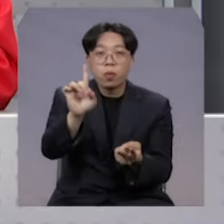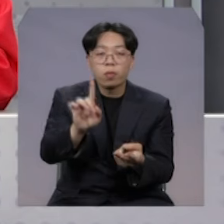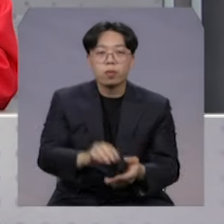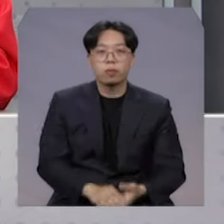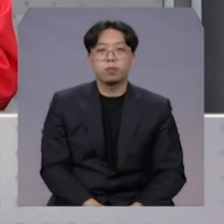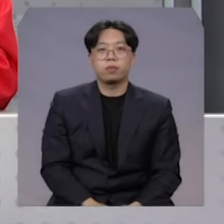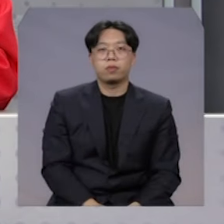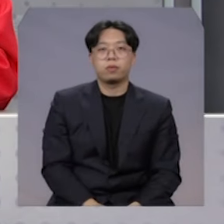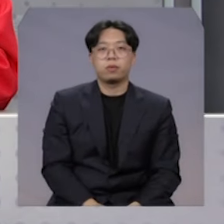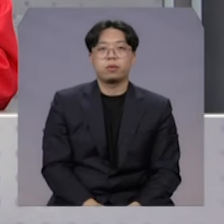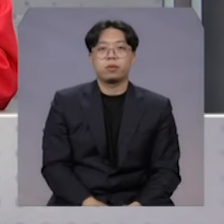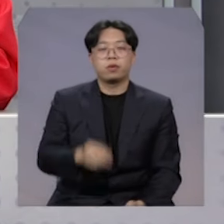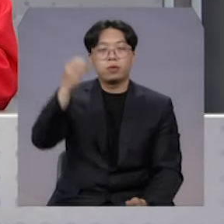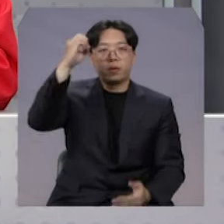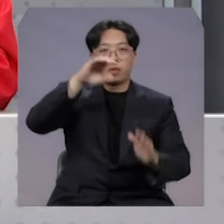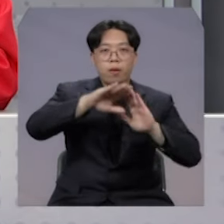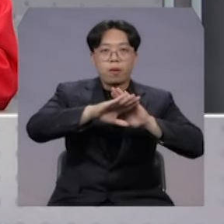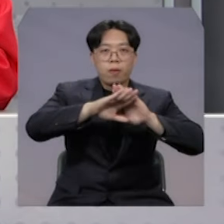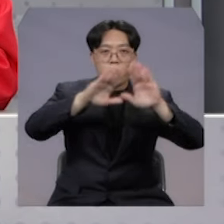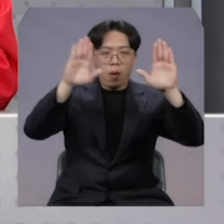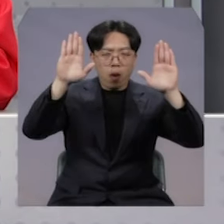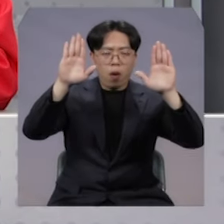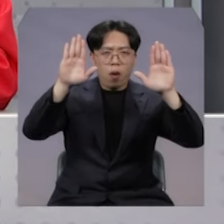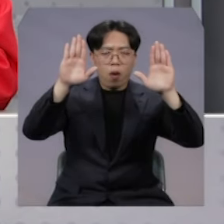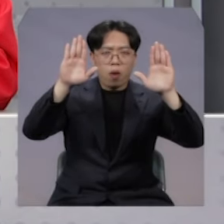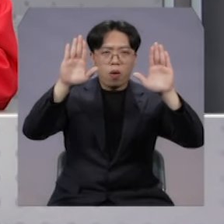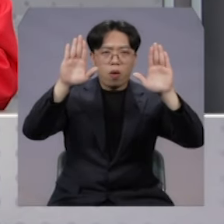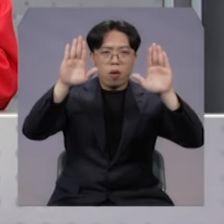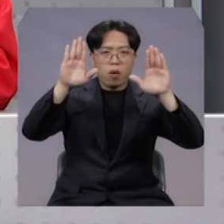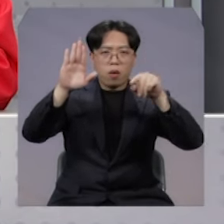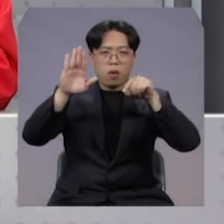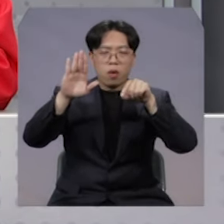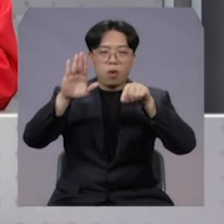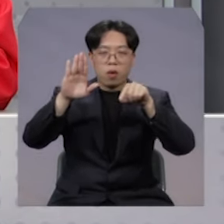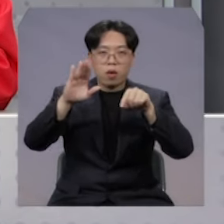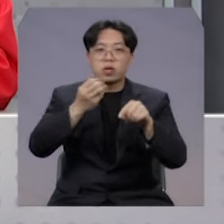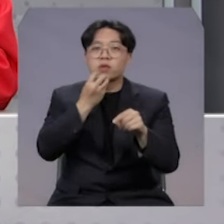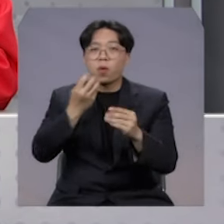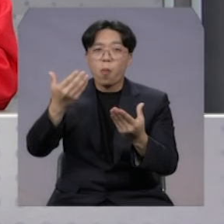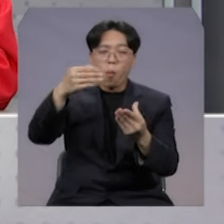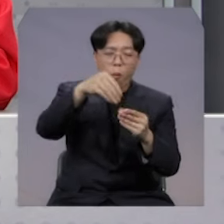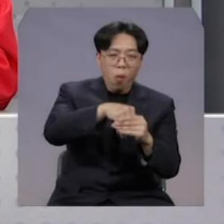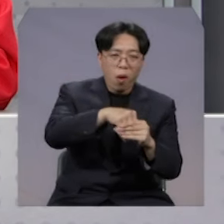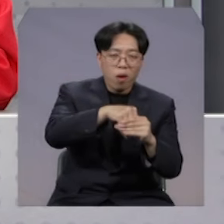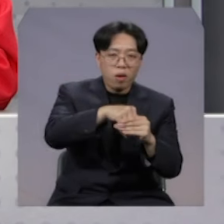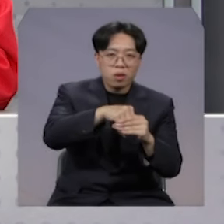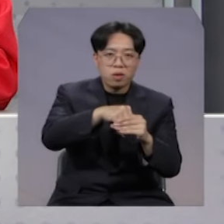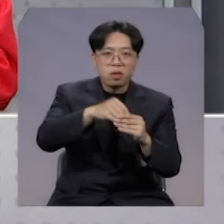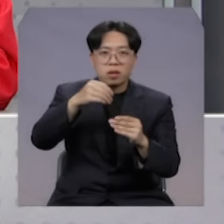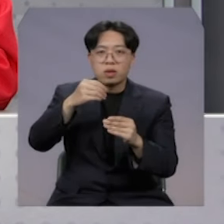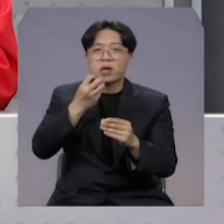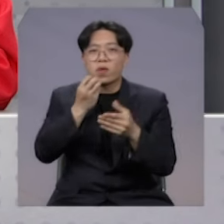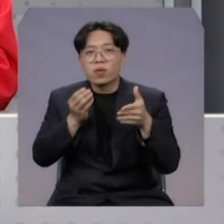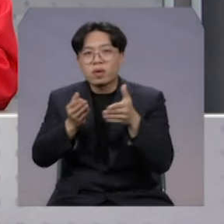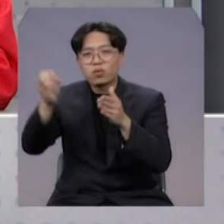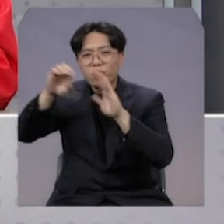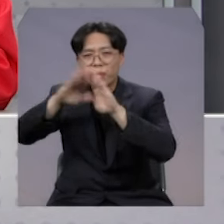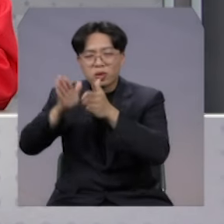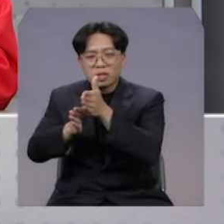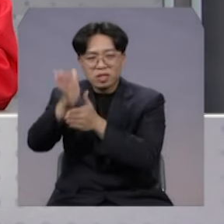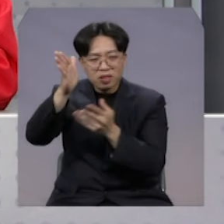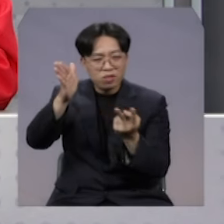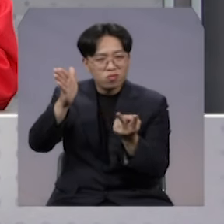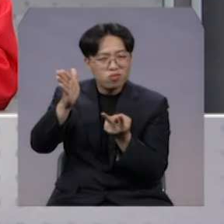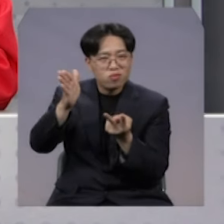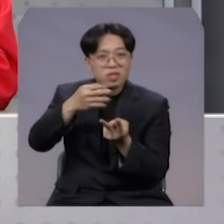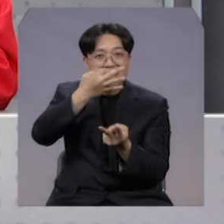광명이 서울시 광명구가 되는 것과 네. 경기도 광명시가 되는 것 중에 어떤 것이 광명시민한테